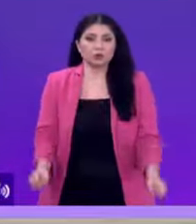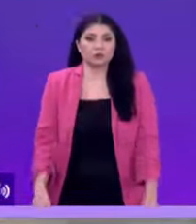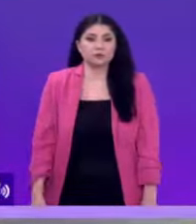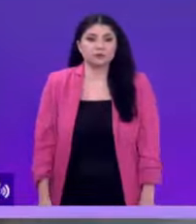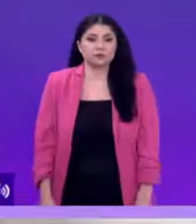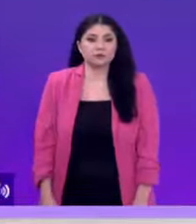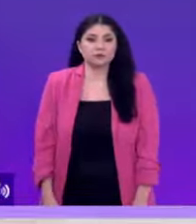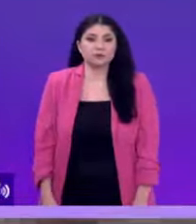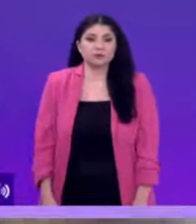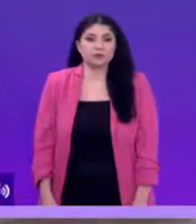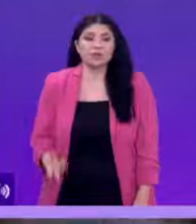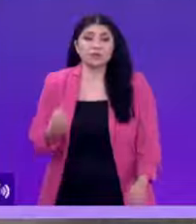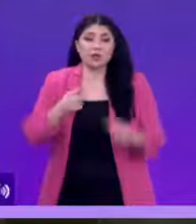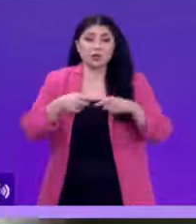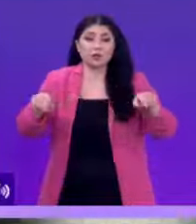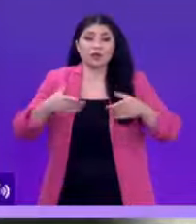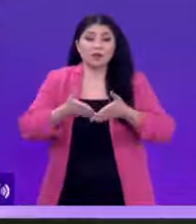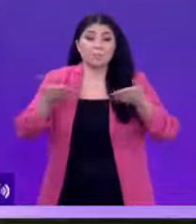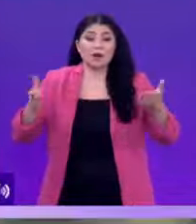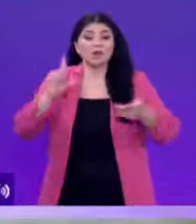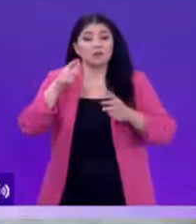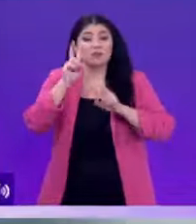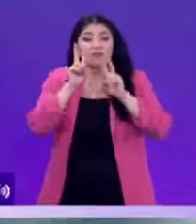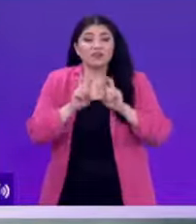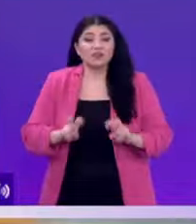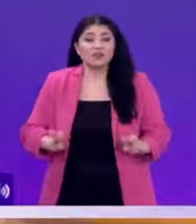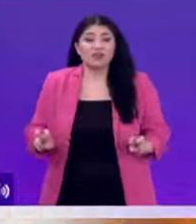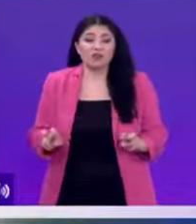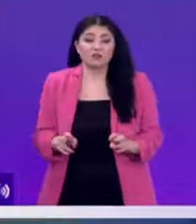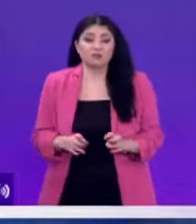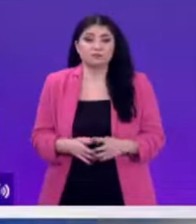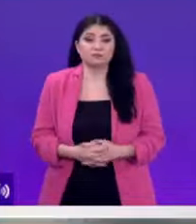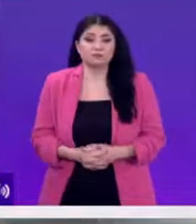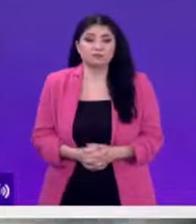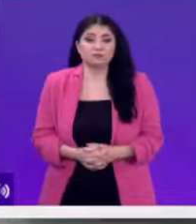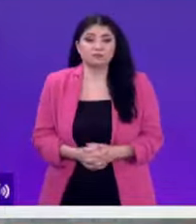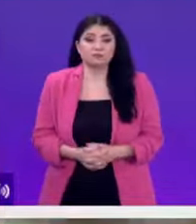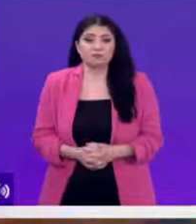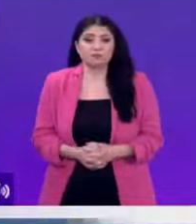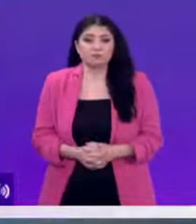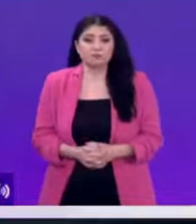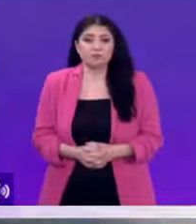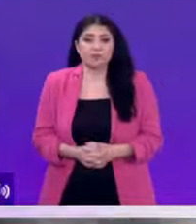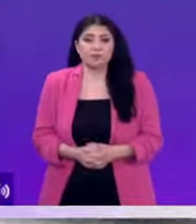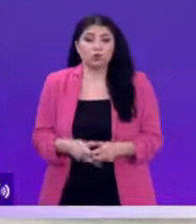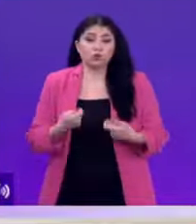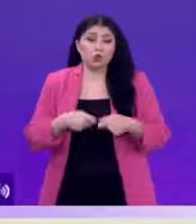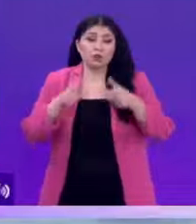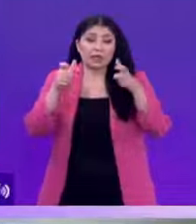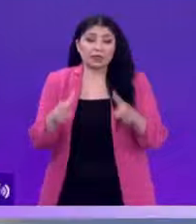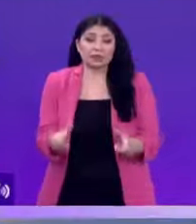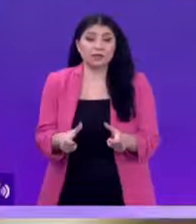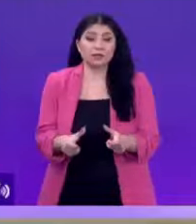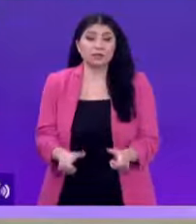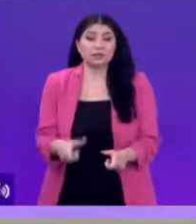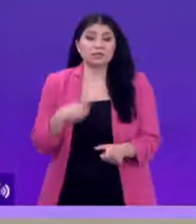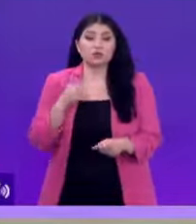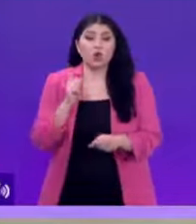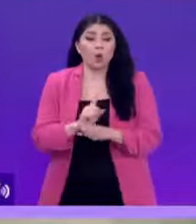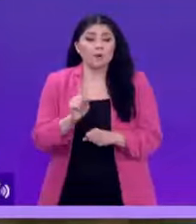Însă, suprafața este mare, trebuie verificat fiecare centimetru din acest depozit, spuneai și tu, sunt